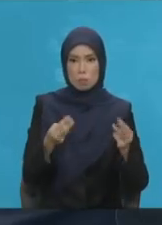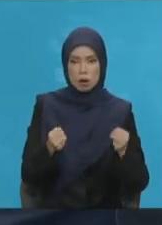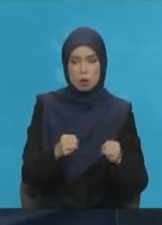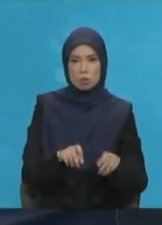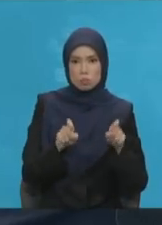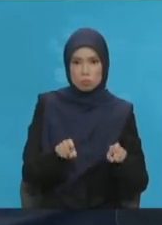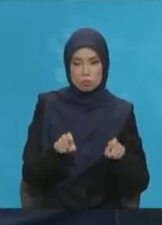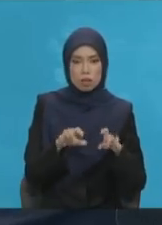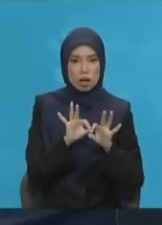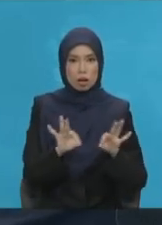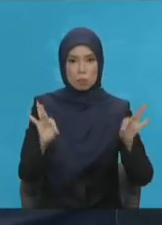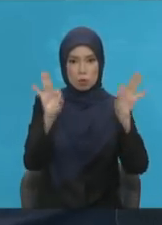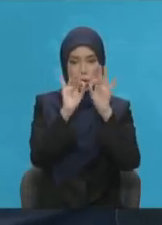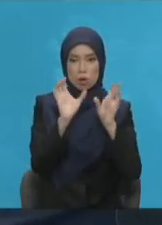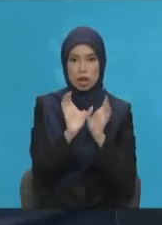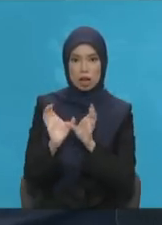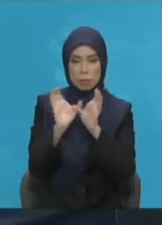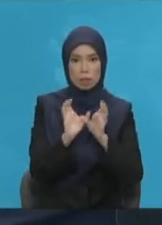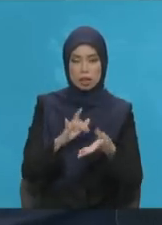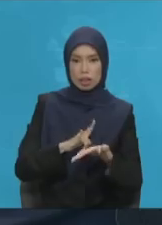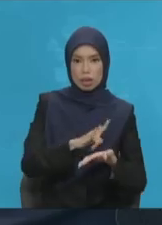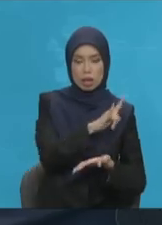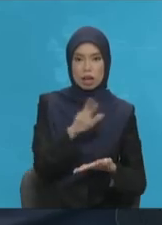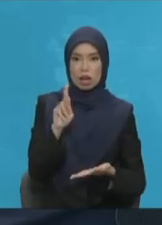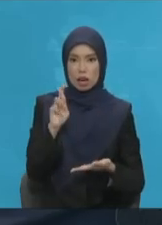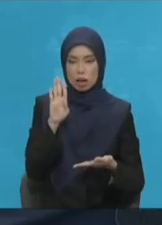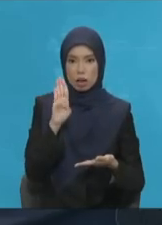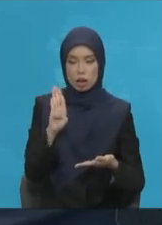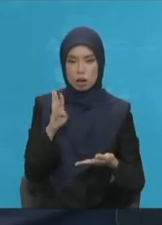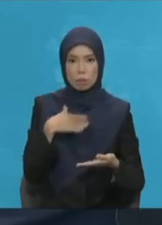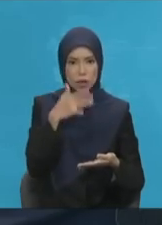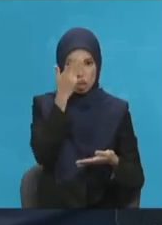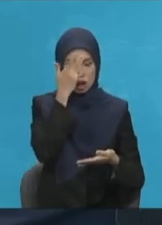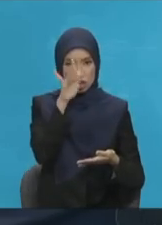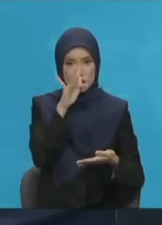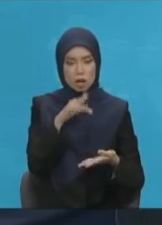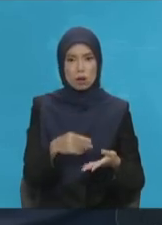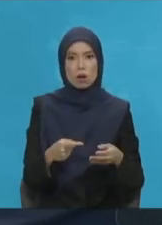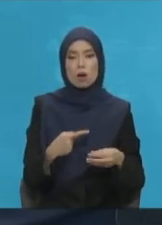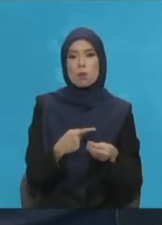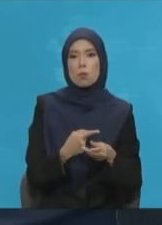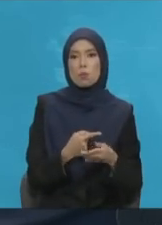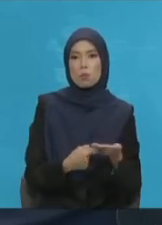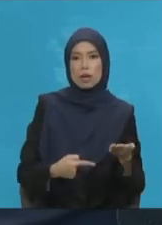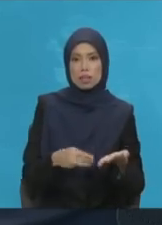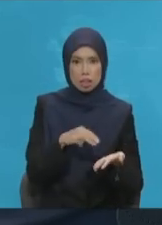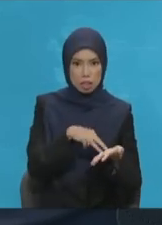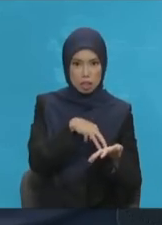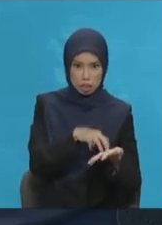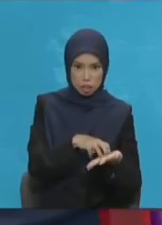mengenai perlunya Syarikat penerbangan di Raja Brunei mengatasi kekurangan atau kelemahannya